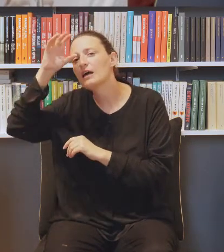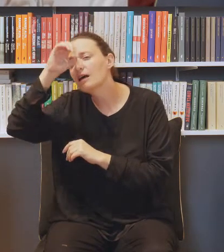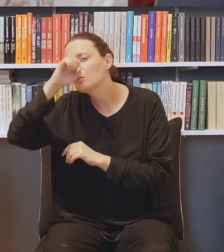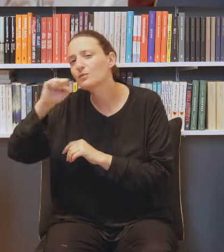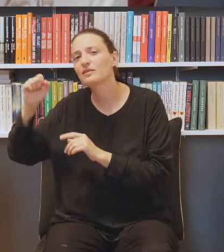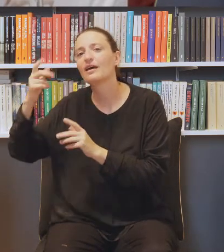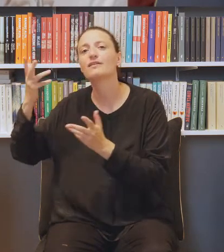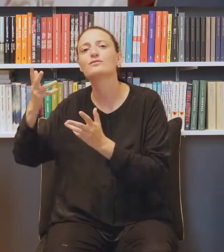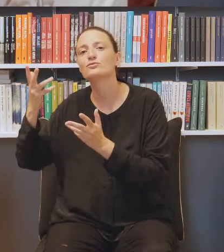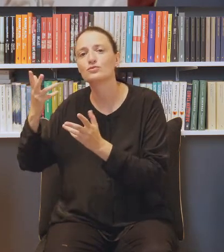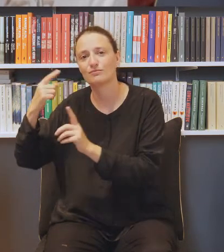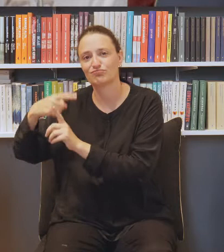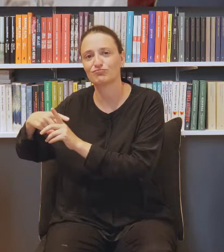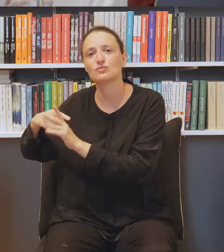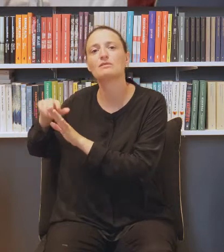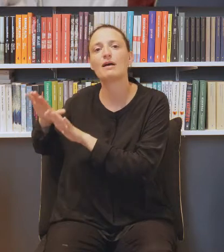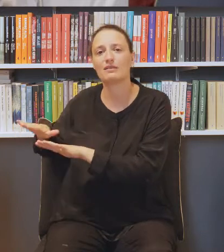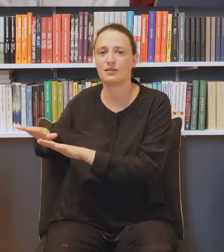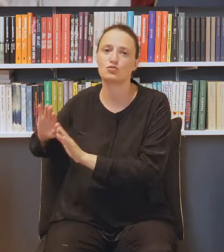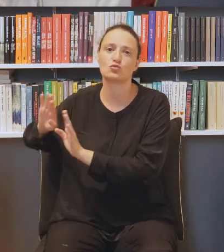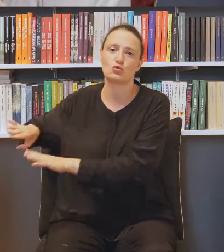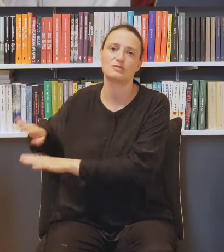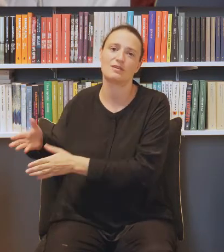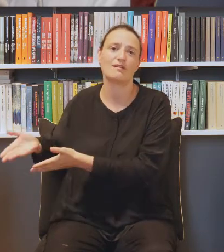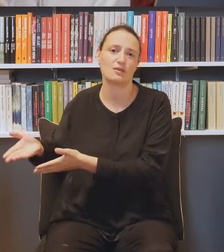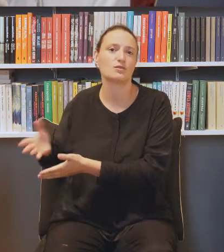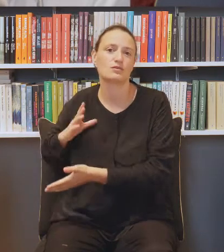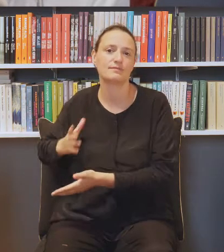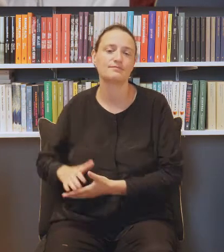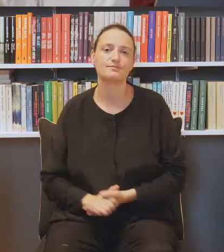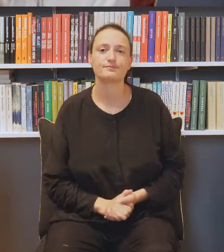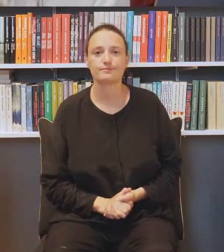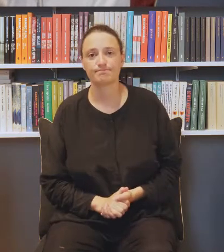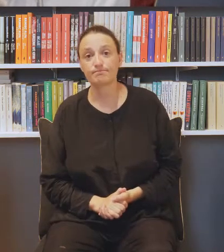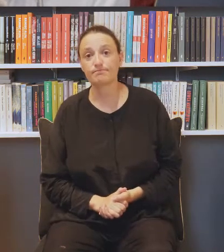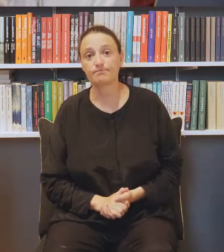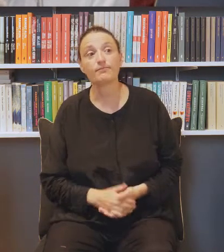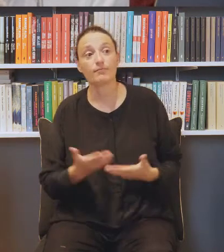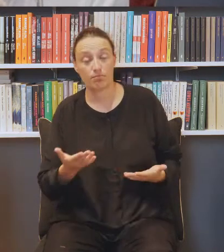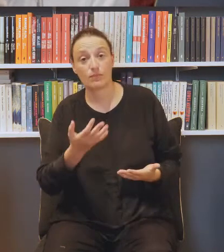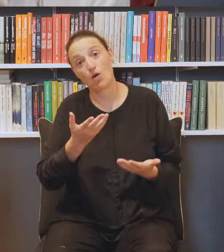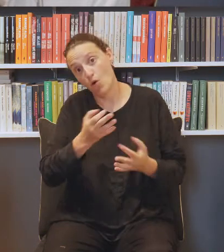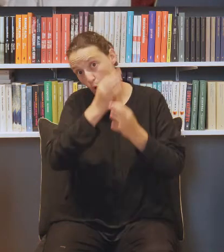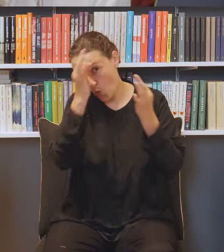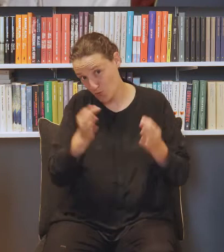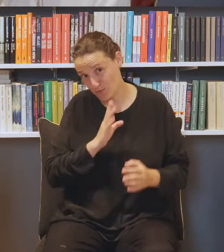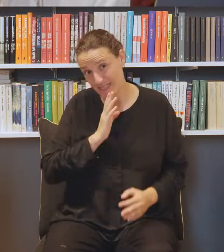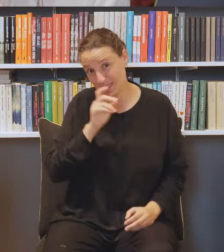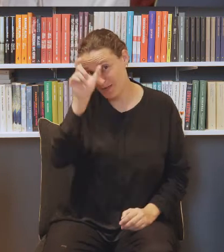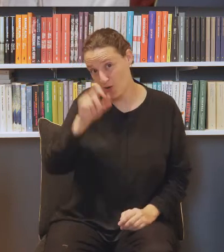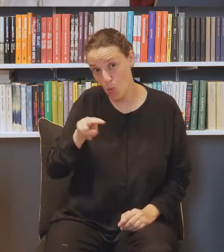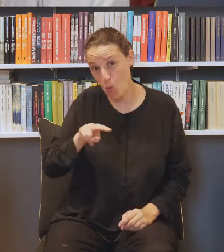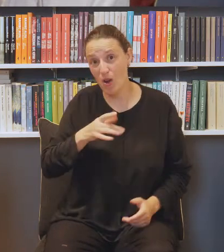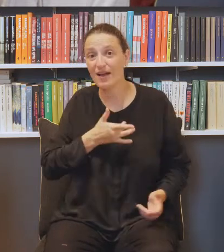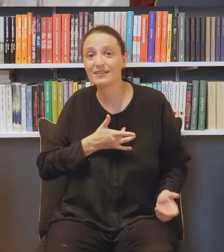na cmentarzu zostawionej Marianny. No tak, też ogólnie Ula chyba zakochuje się w takich